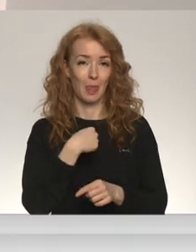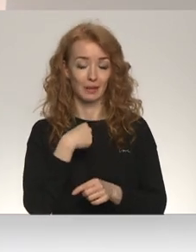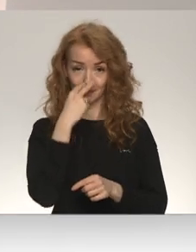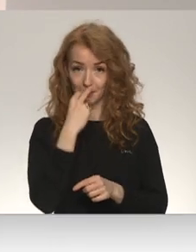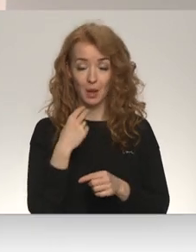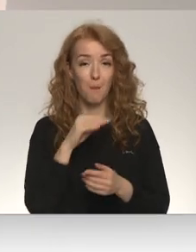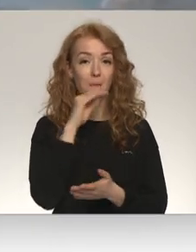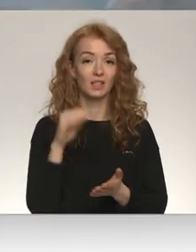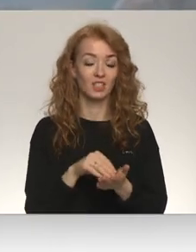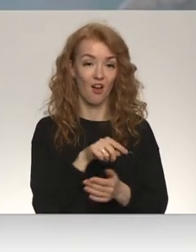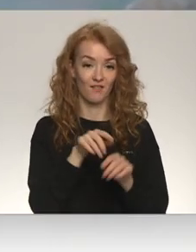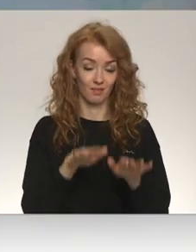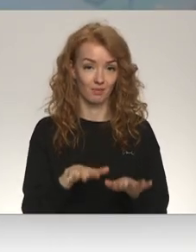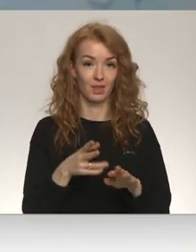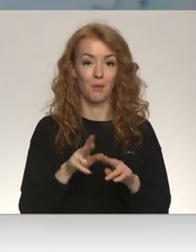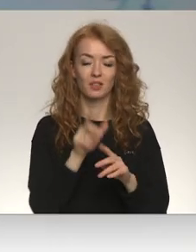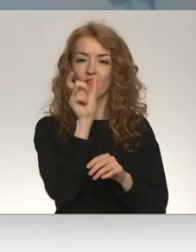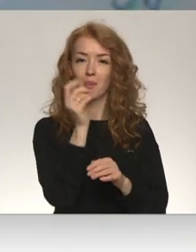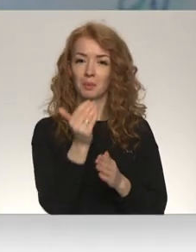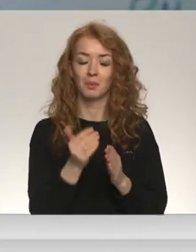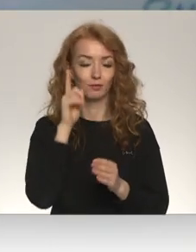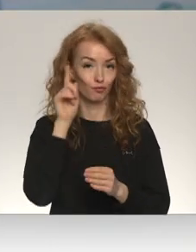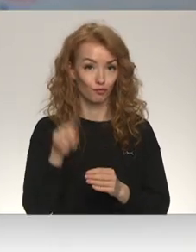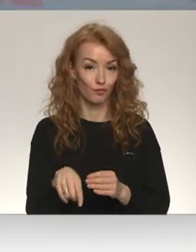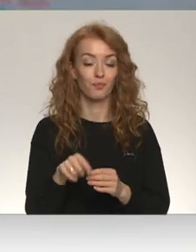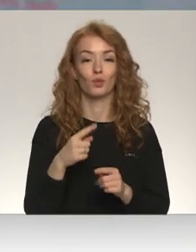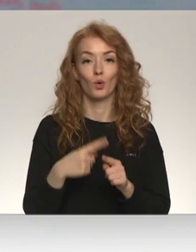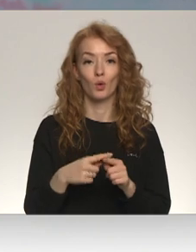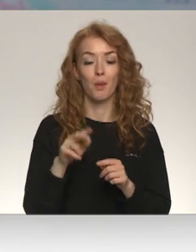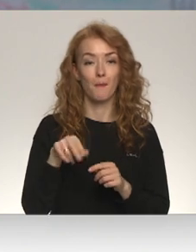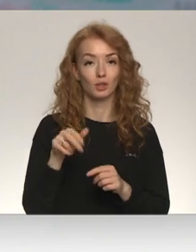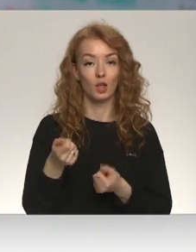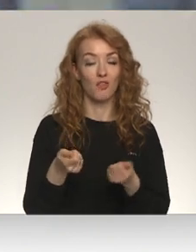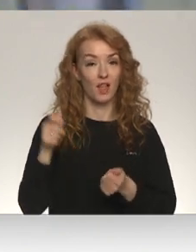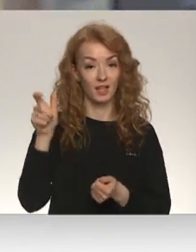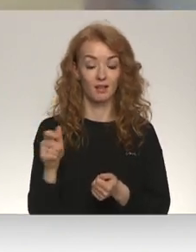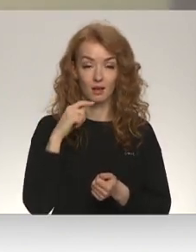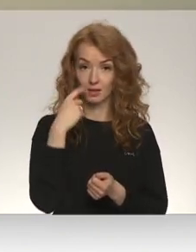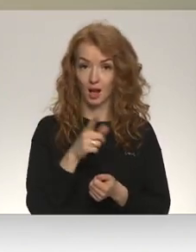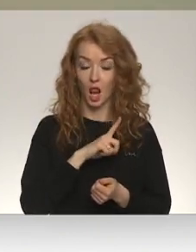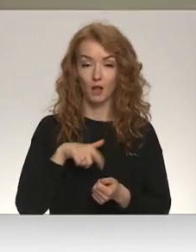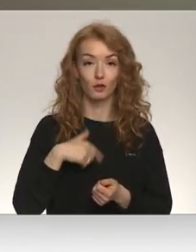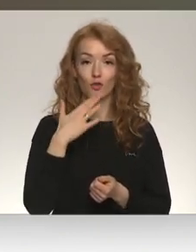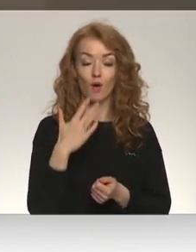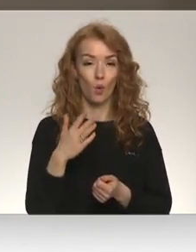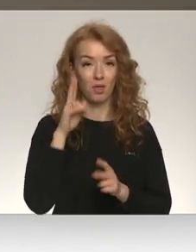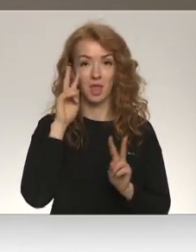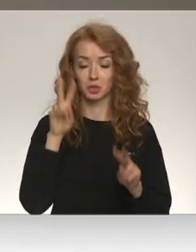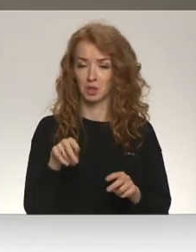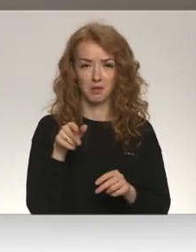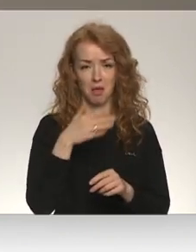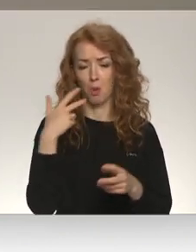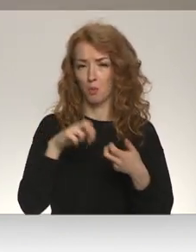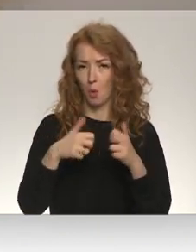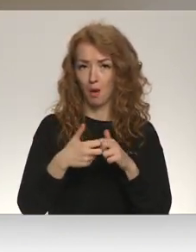ir patstāvīgi, tāpēc jau arī pēc vārdiem zinu. Kā RTV norāda pansionāta vadītāji, latviešu valodas nezināšana Gaļinai nesot